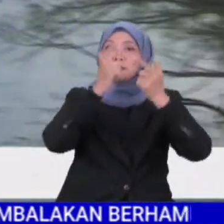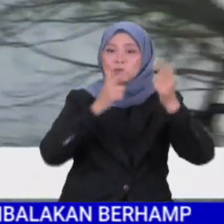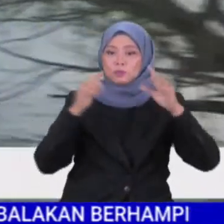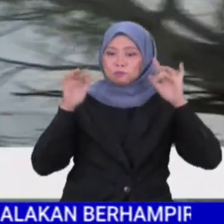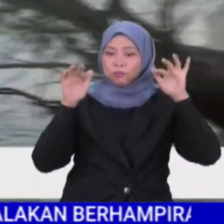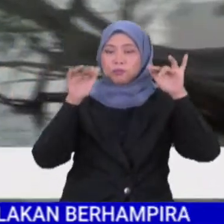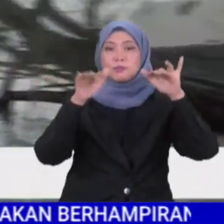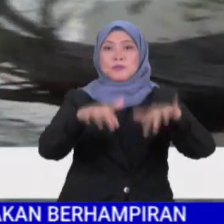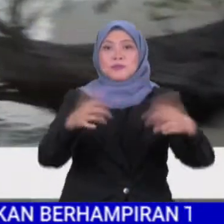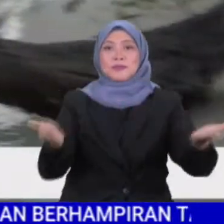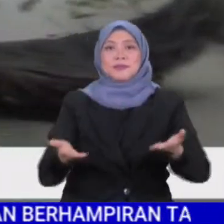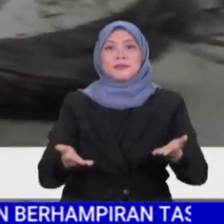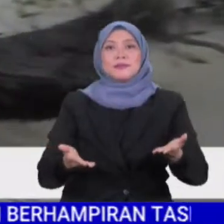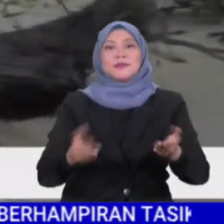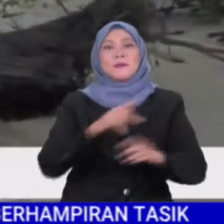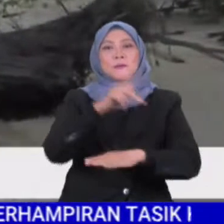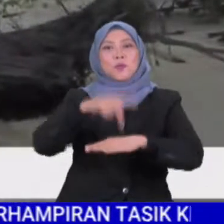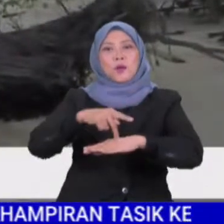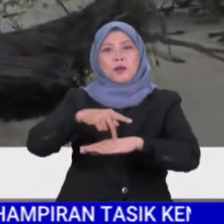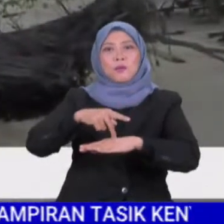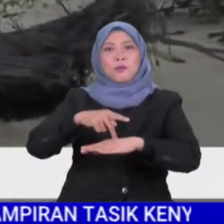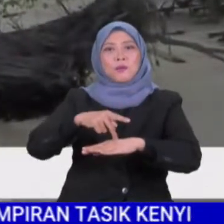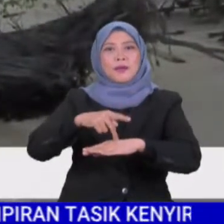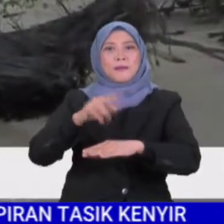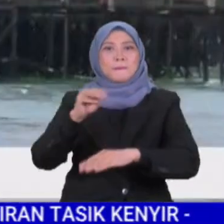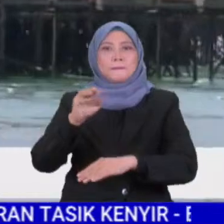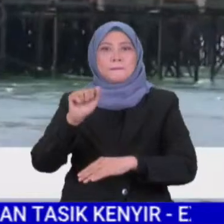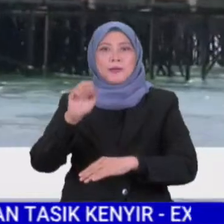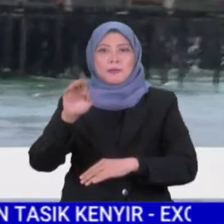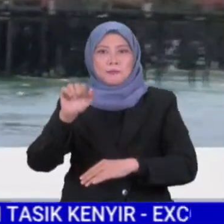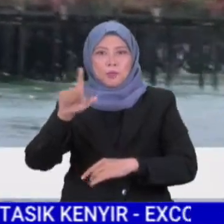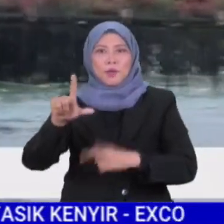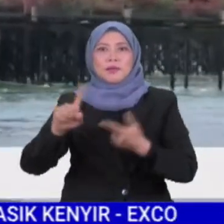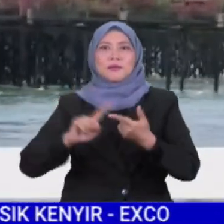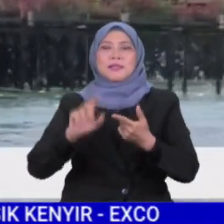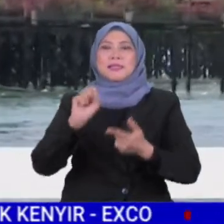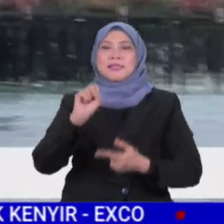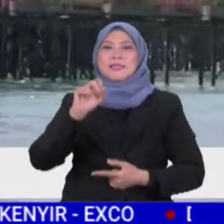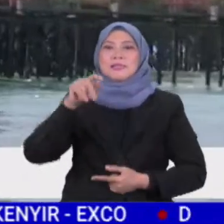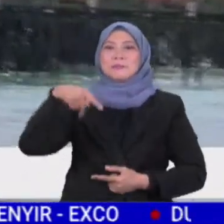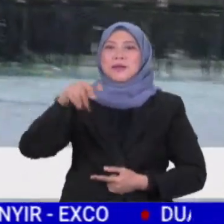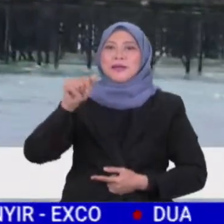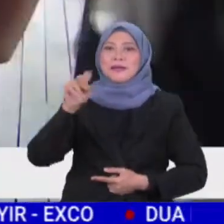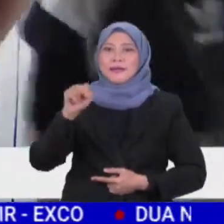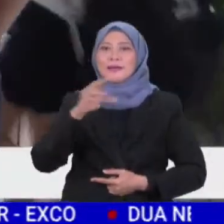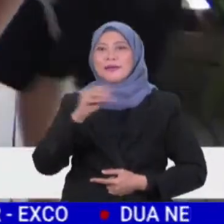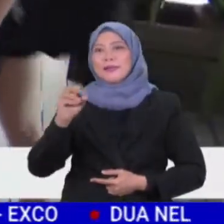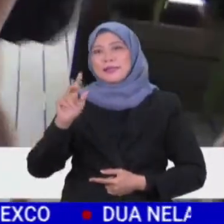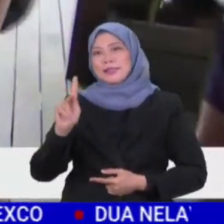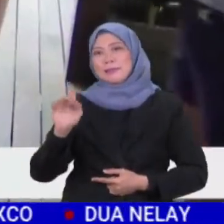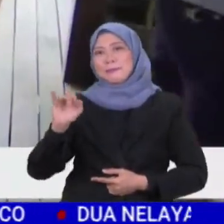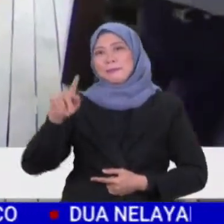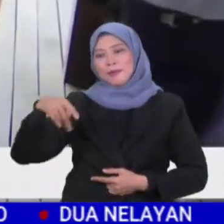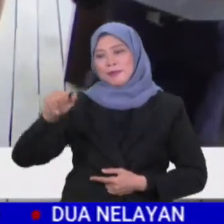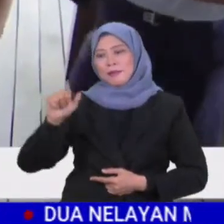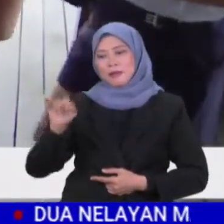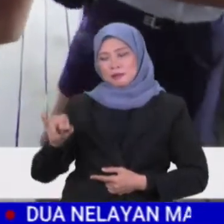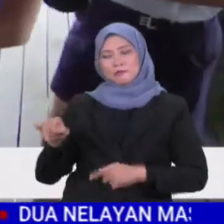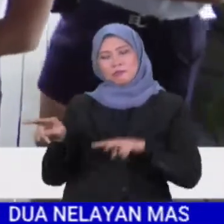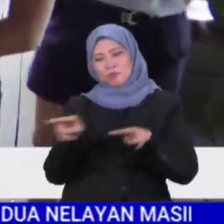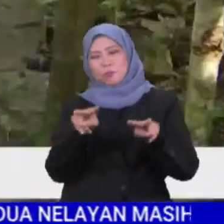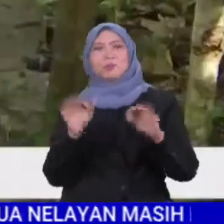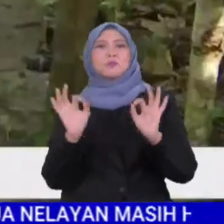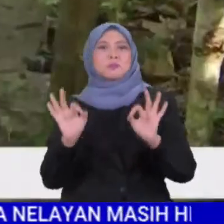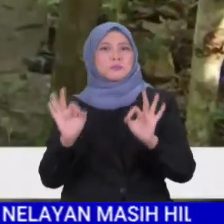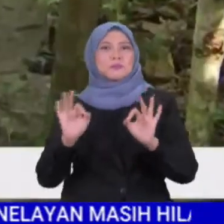di kawasan ini terutamanya di pulau-pulau seperti Pulau Mabul, Pulau Sipadan dan Pulau Kapalai sememangnya berpuas hati